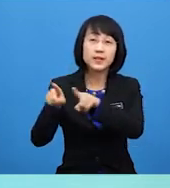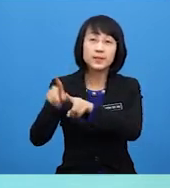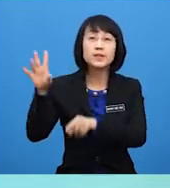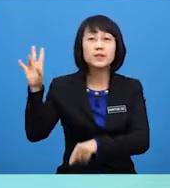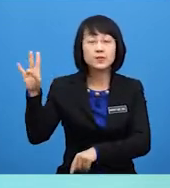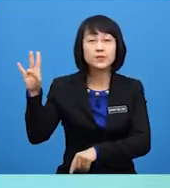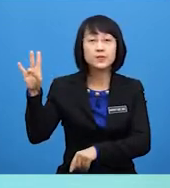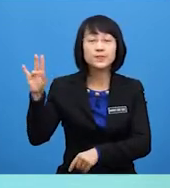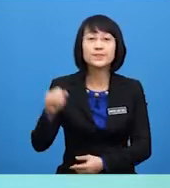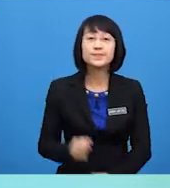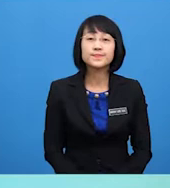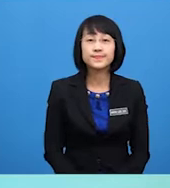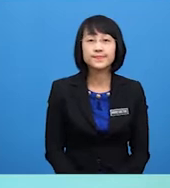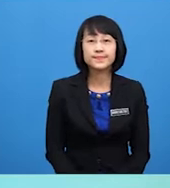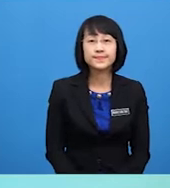4 + 3 = 7.